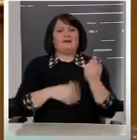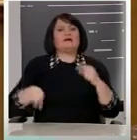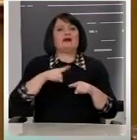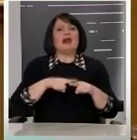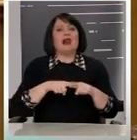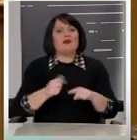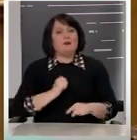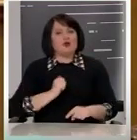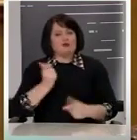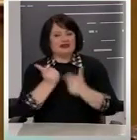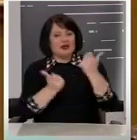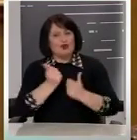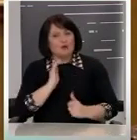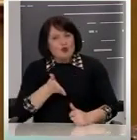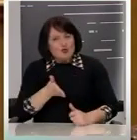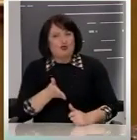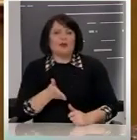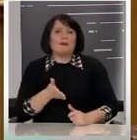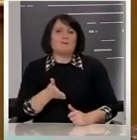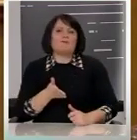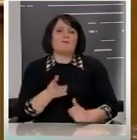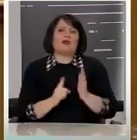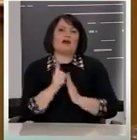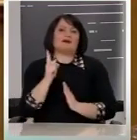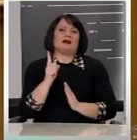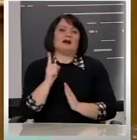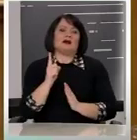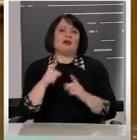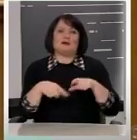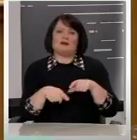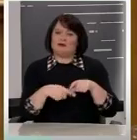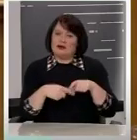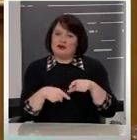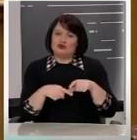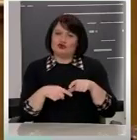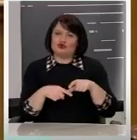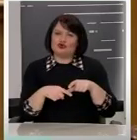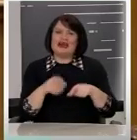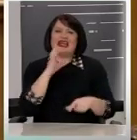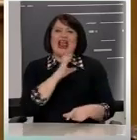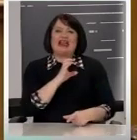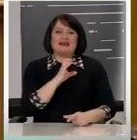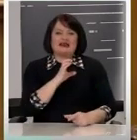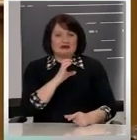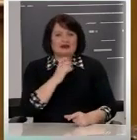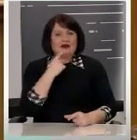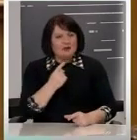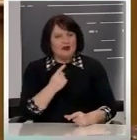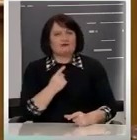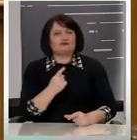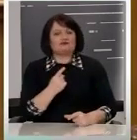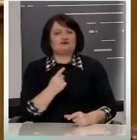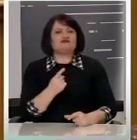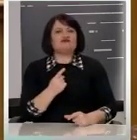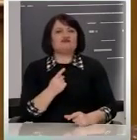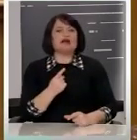πρόσβαση στις αγορές. Στις 11 του Δεκεμβρίου έχουμε credit positive, χαρακτηρίζει η Moody's τα